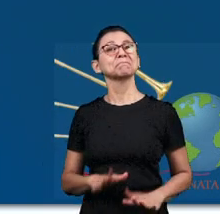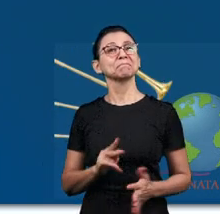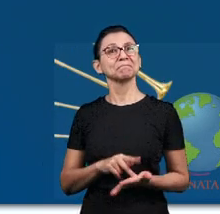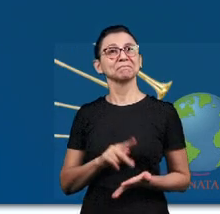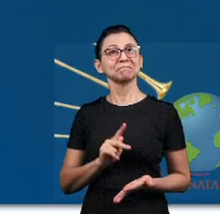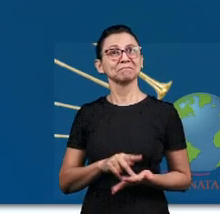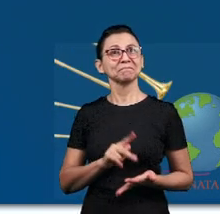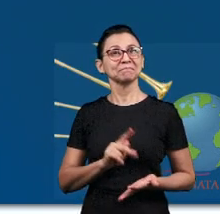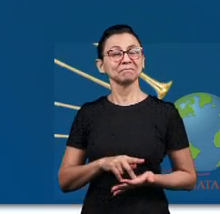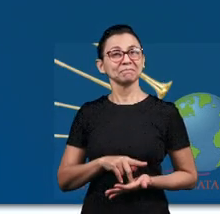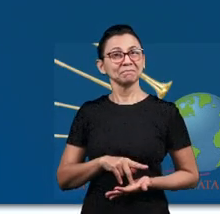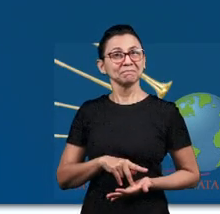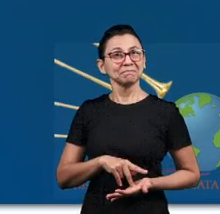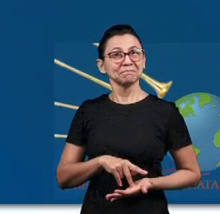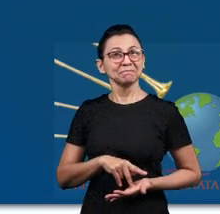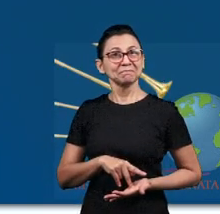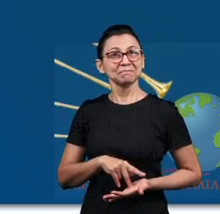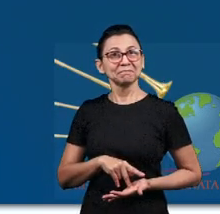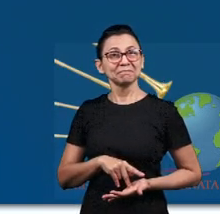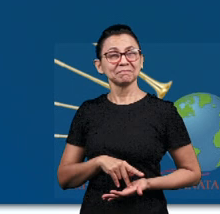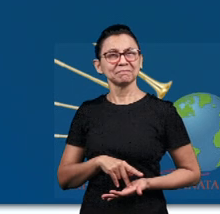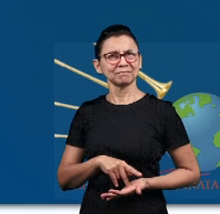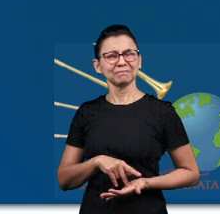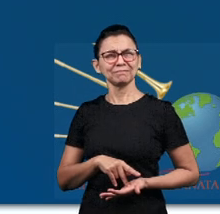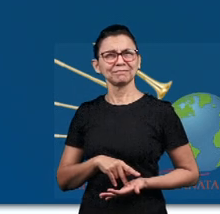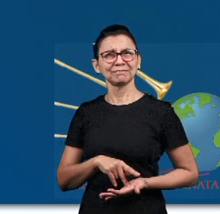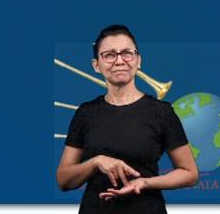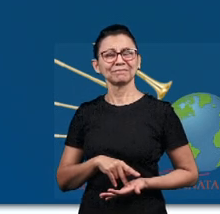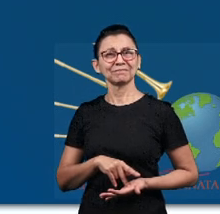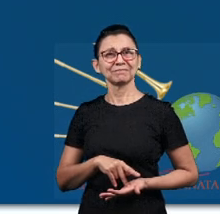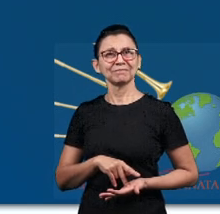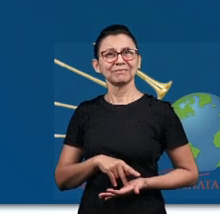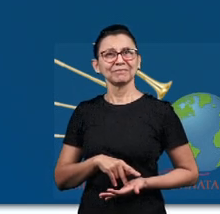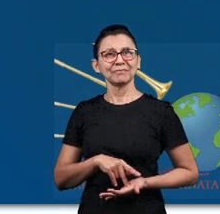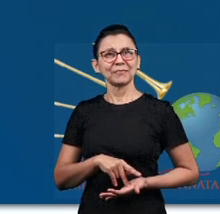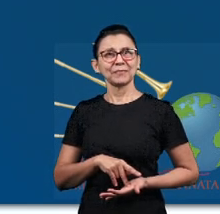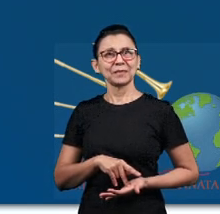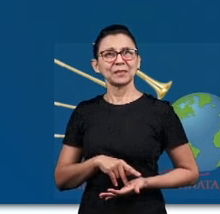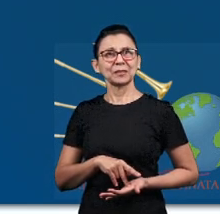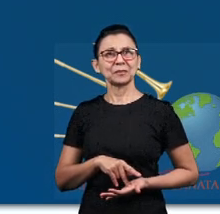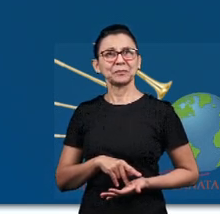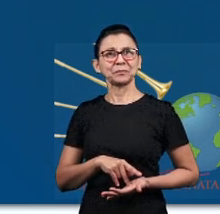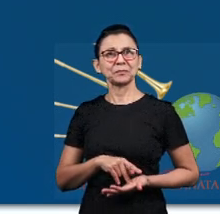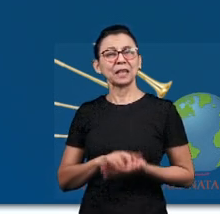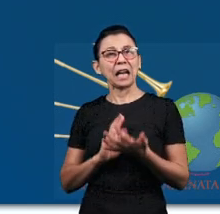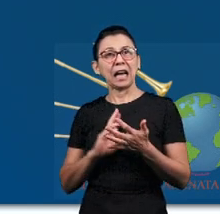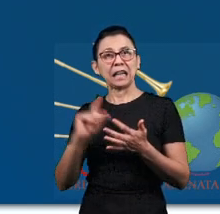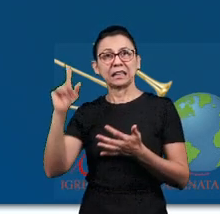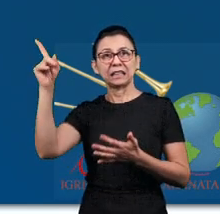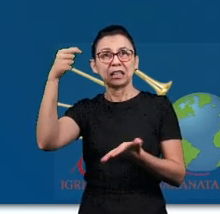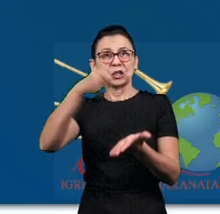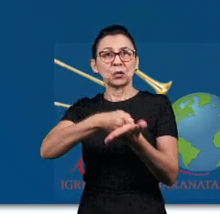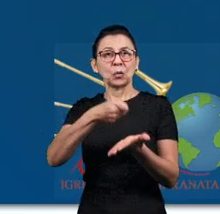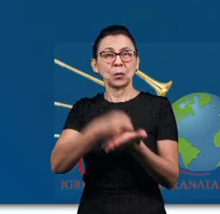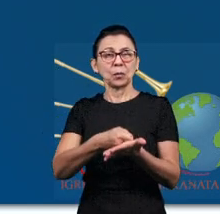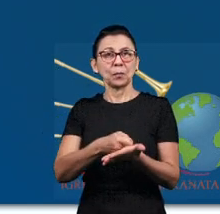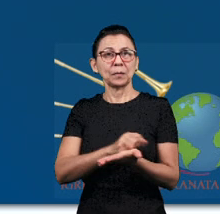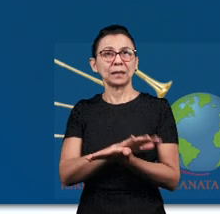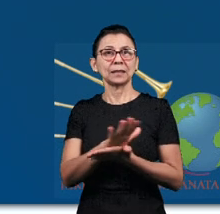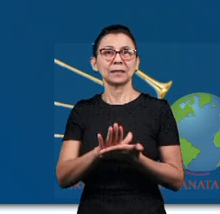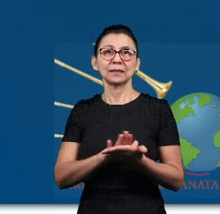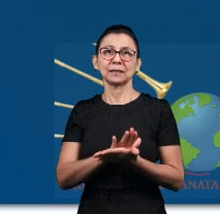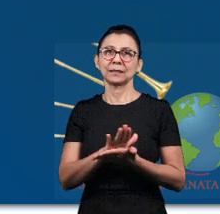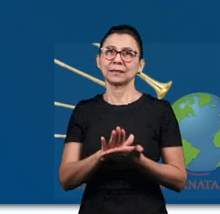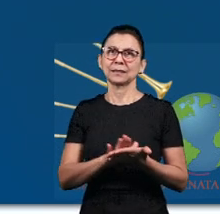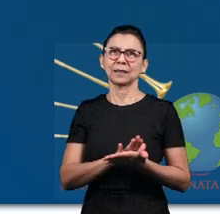L'éternité, elle ne va pas te demander. Parce que ce que tu as pu faire, tu as fait. D'autres